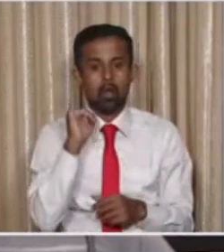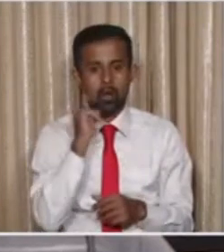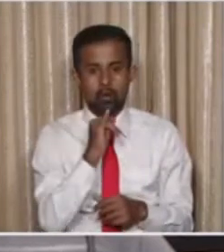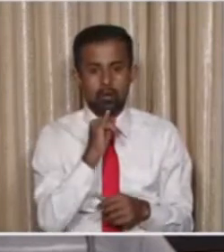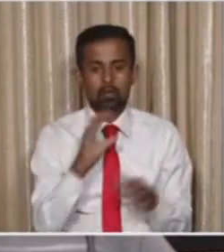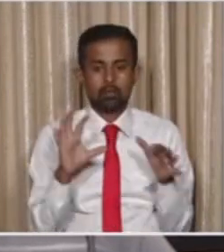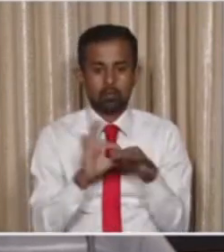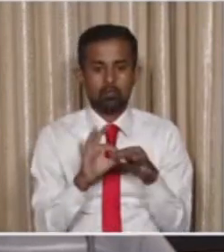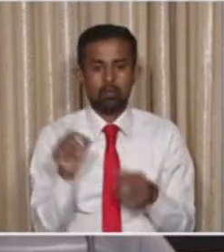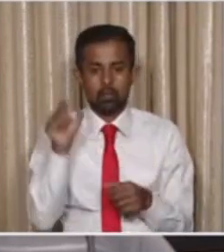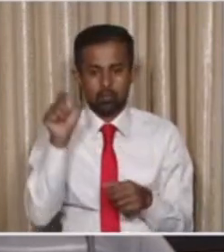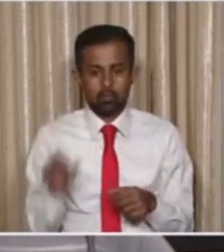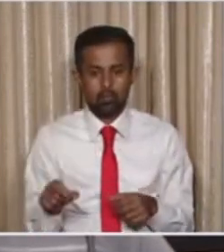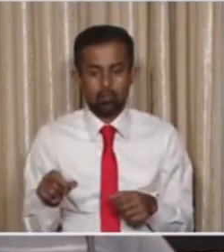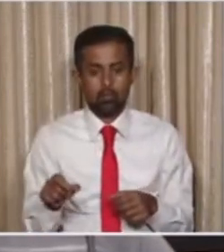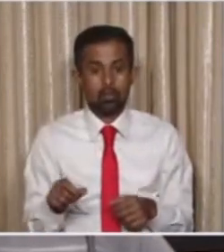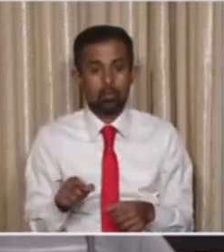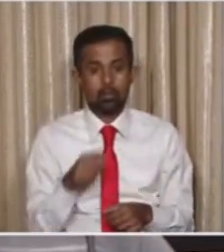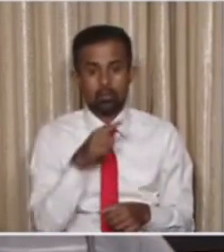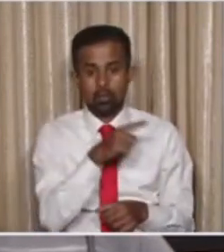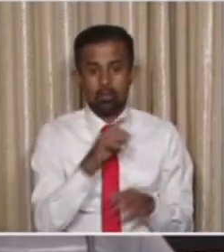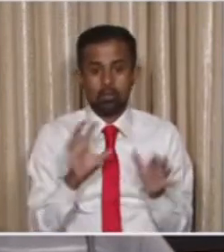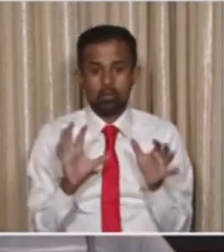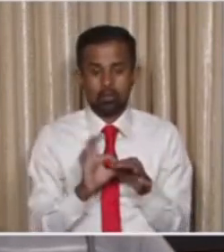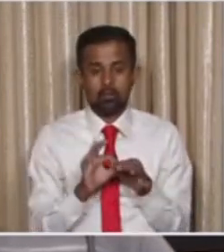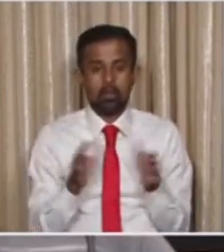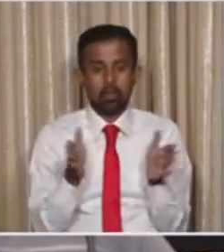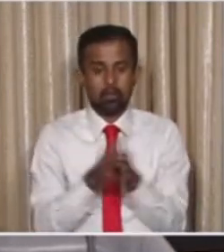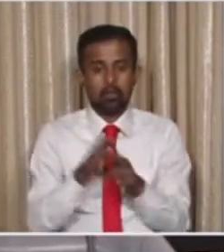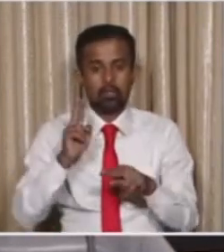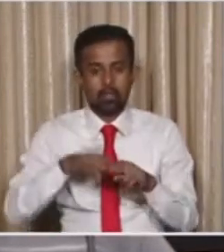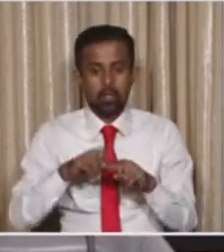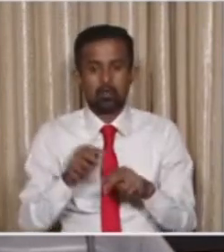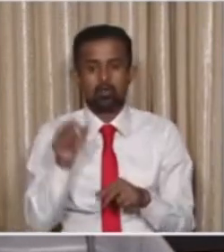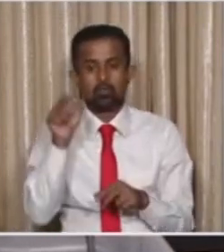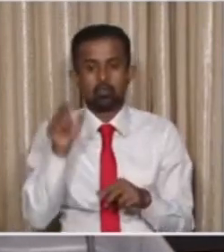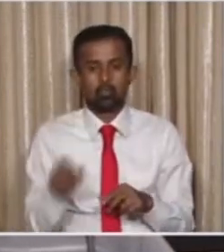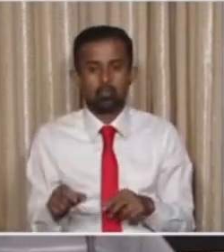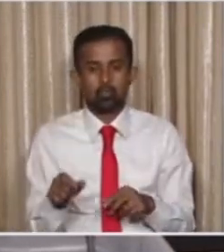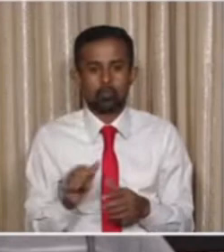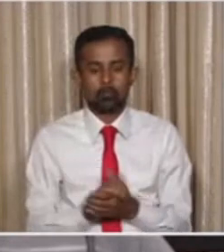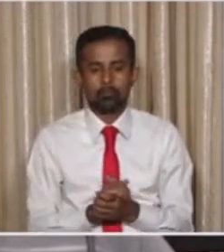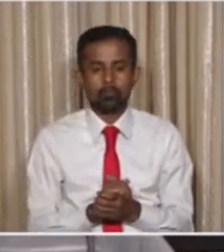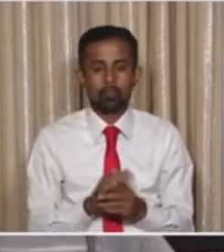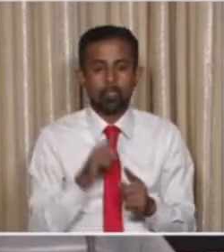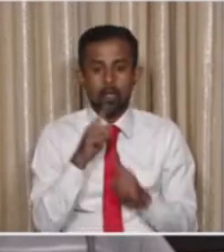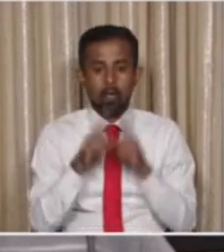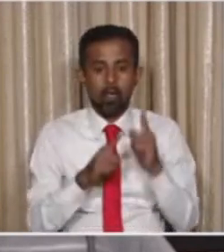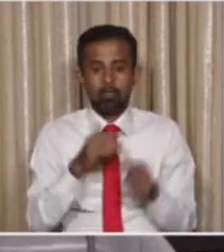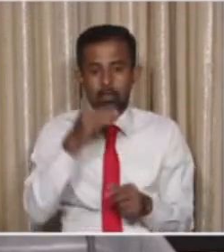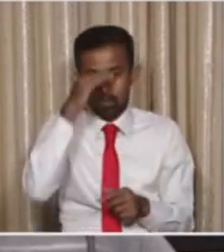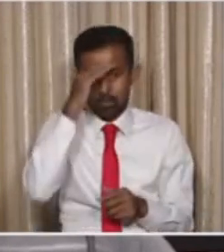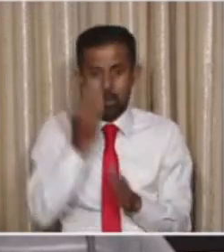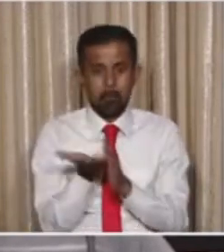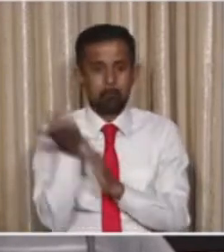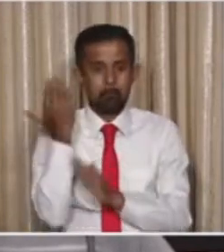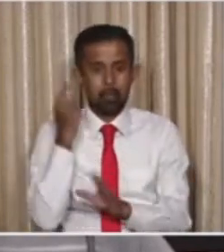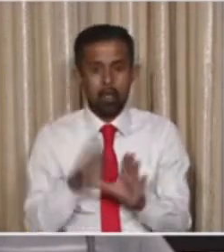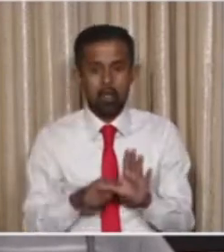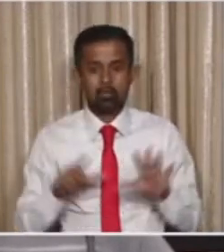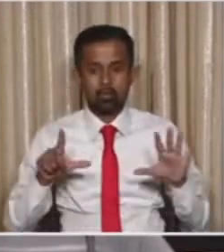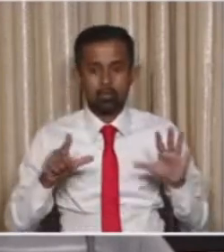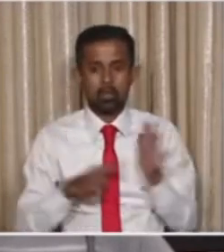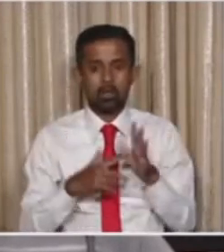සම්බන්ධ කෙනෙකුට. නීතිපති දෙපාර්තමේන්තුව සමග හිතවත්කමක් තියෙන කෙනෙකුට. ගරු කතානායකතුමනි පහුගිය අවුරුදු 7ේම